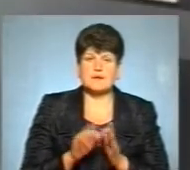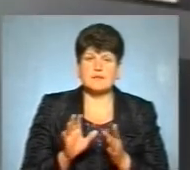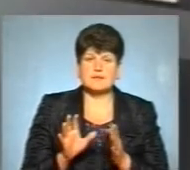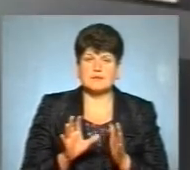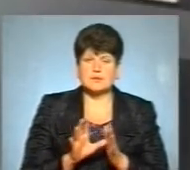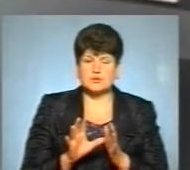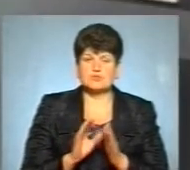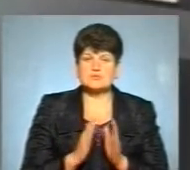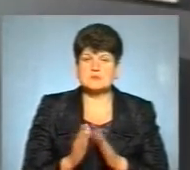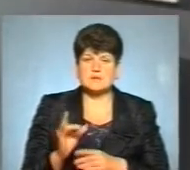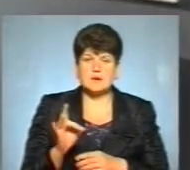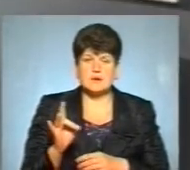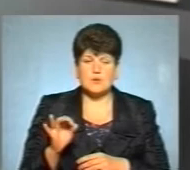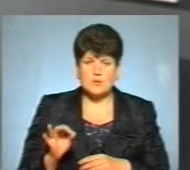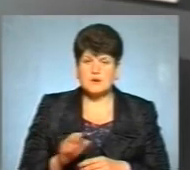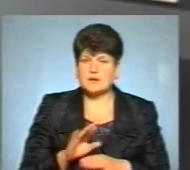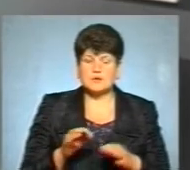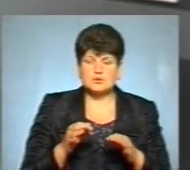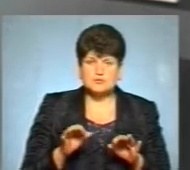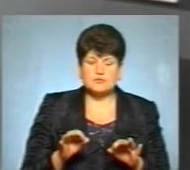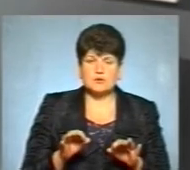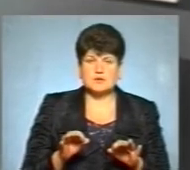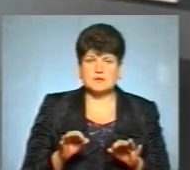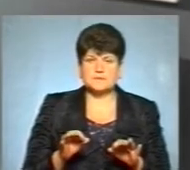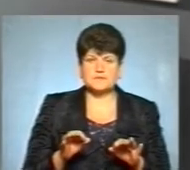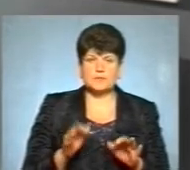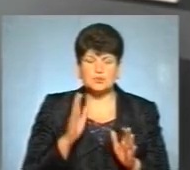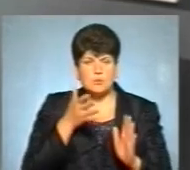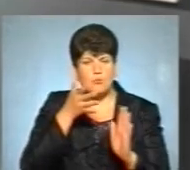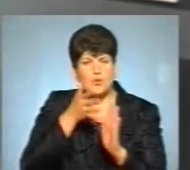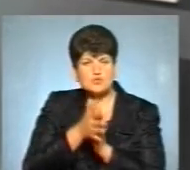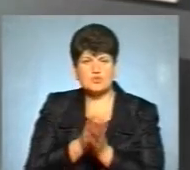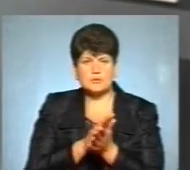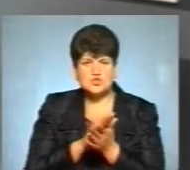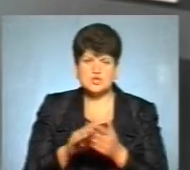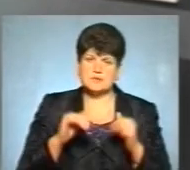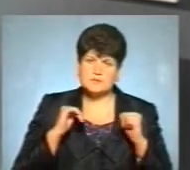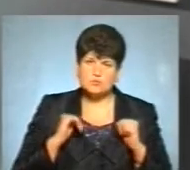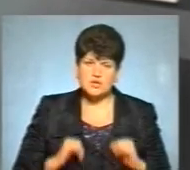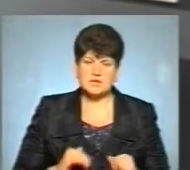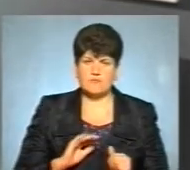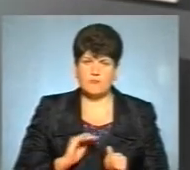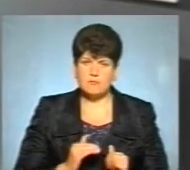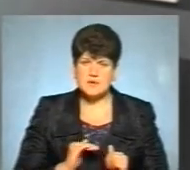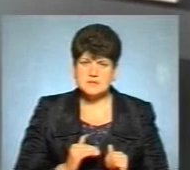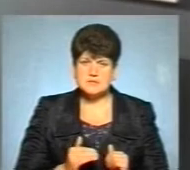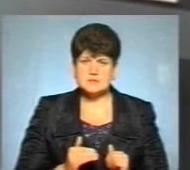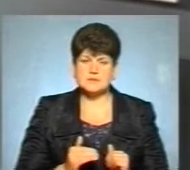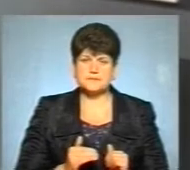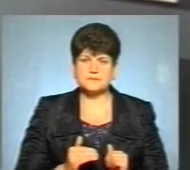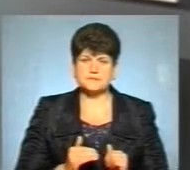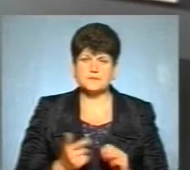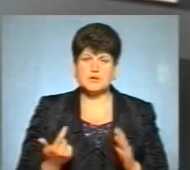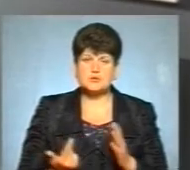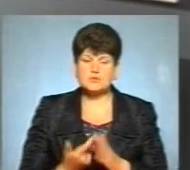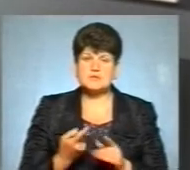яка дозволить не мати додаткових витрат, але бути прозорим, чистим і спокійним в бізнесі. Знову ж